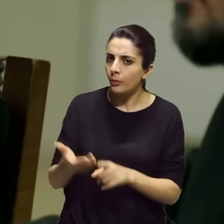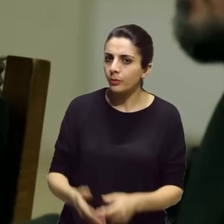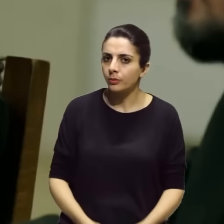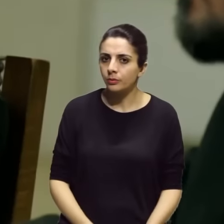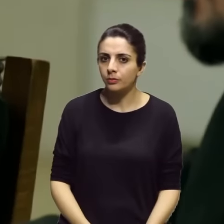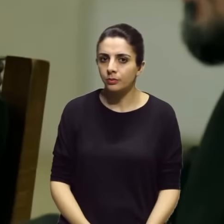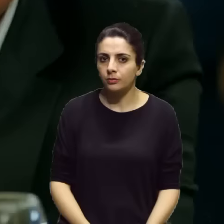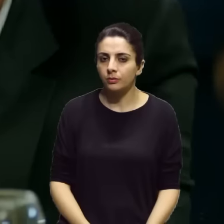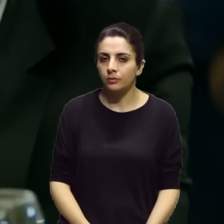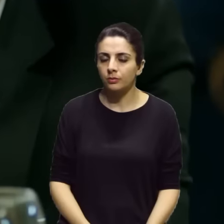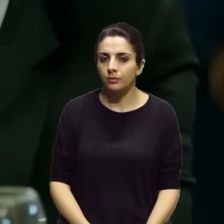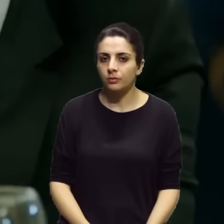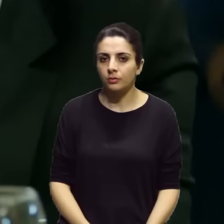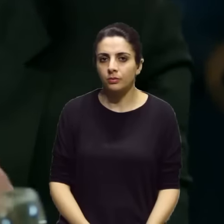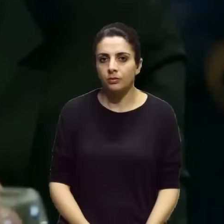kesildiler.